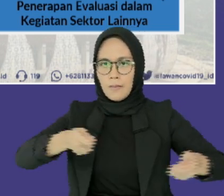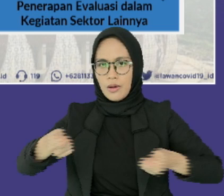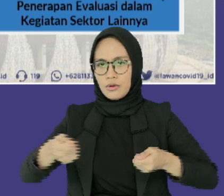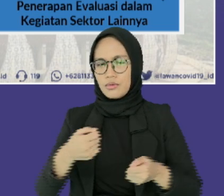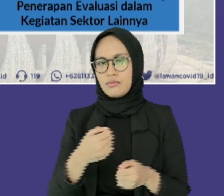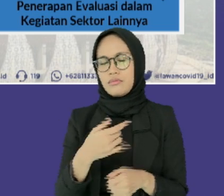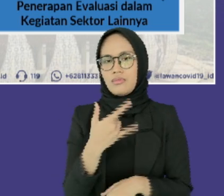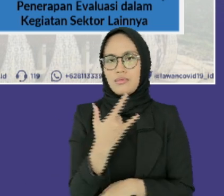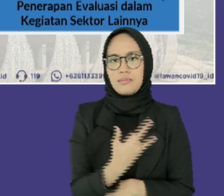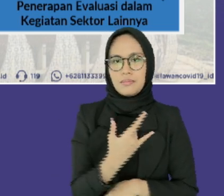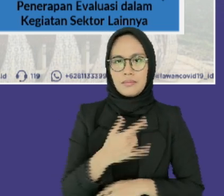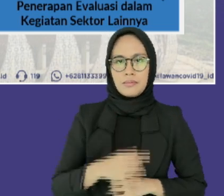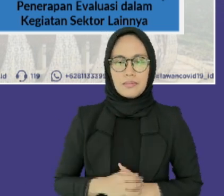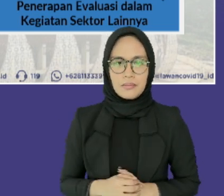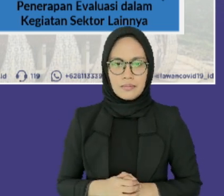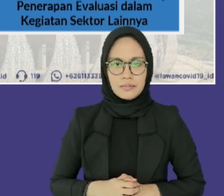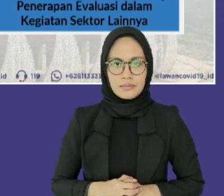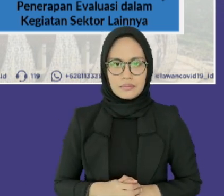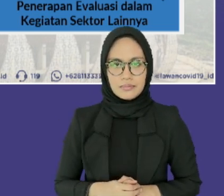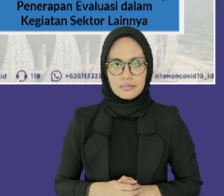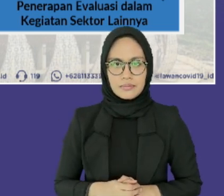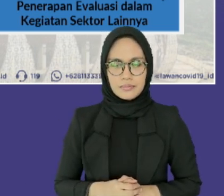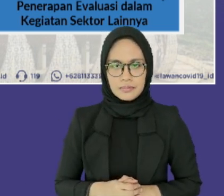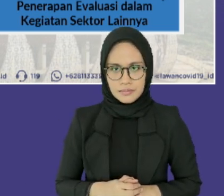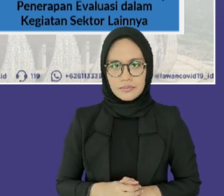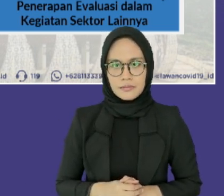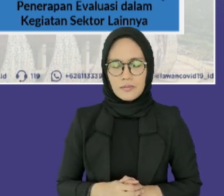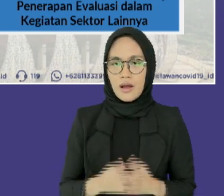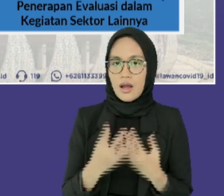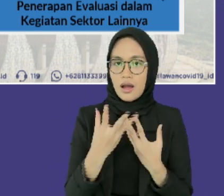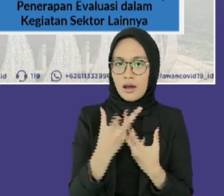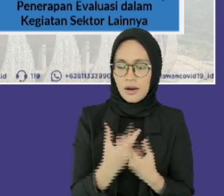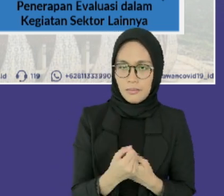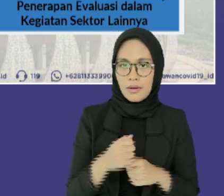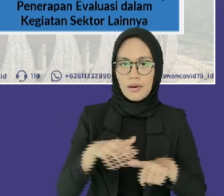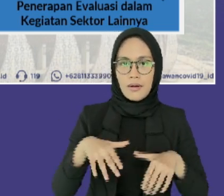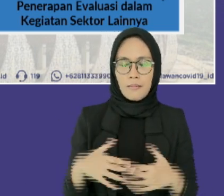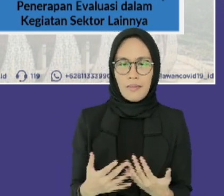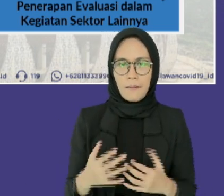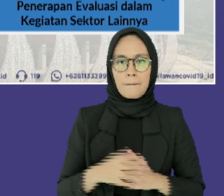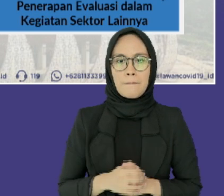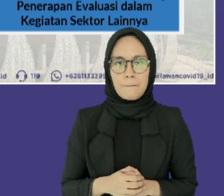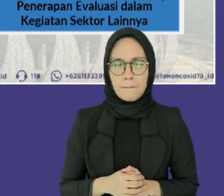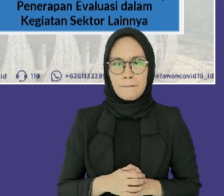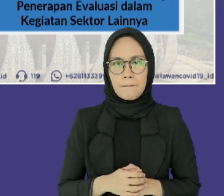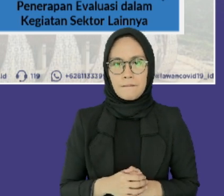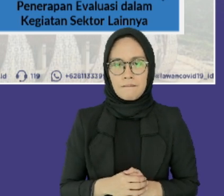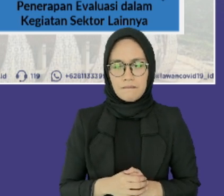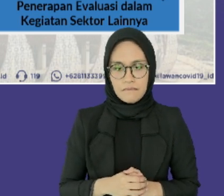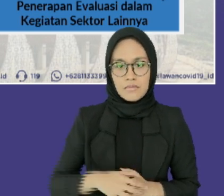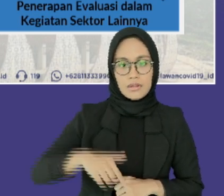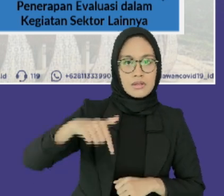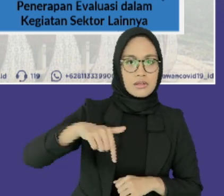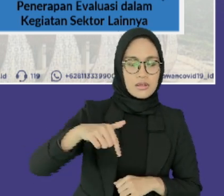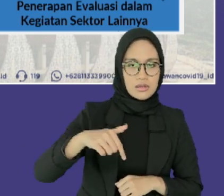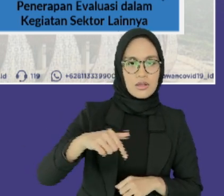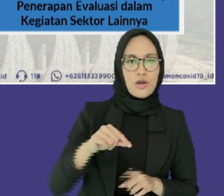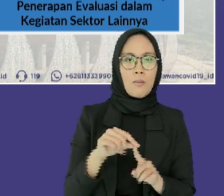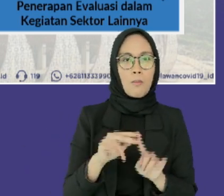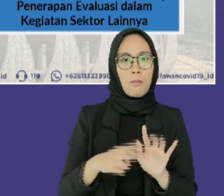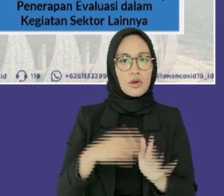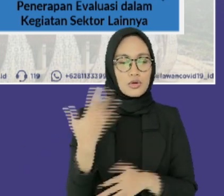dilakukan setelah penyelenggaraan Pon 20da part kita gunakan sebagai landasan persiapan penyelenggaraan